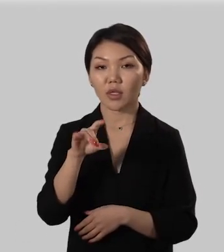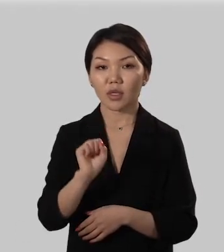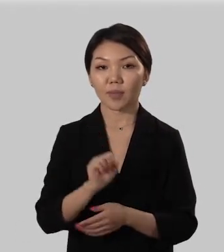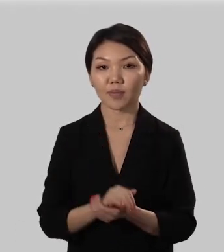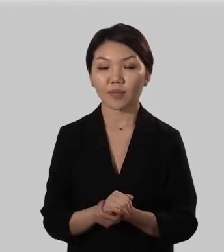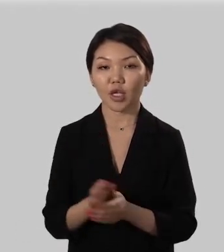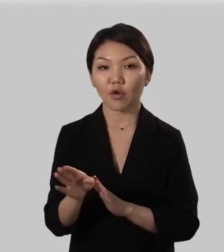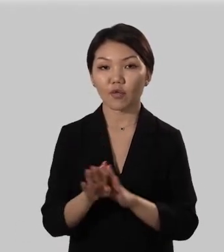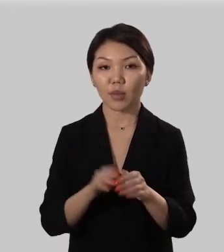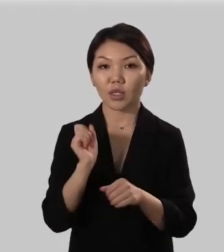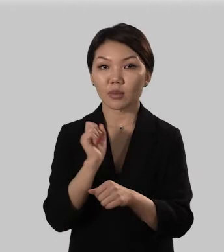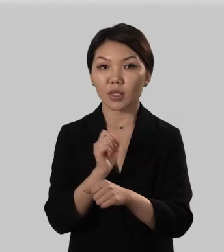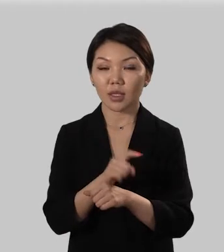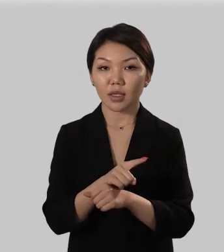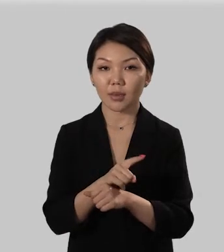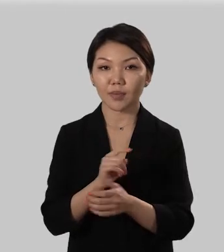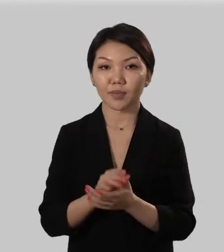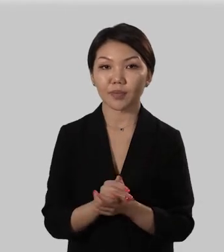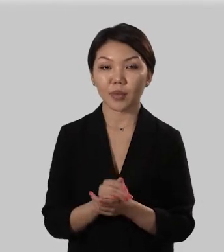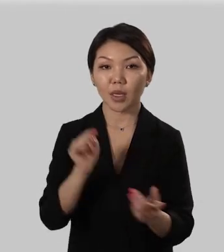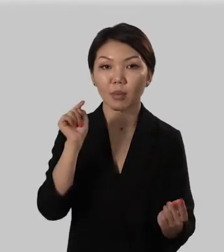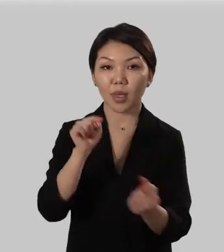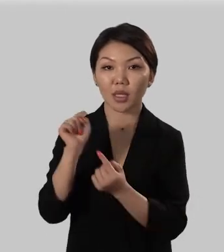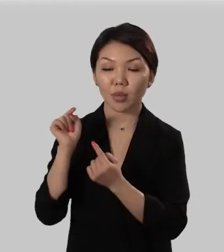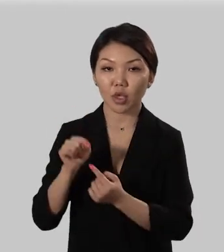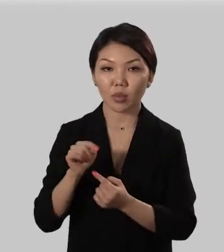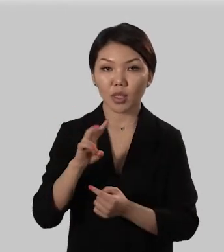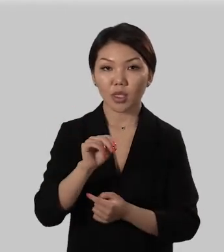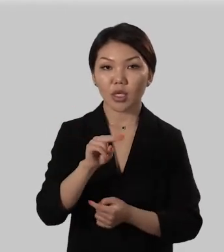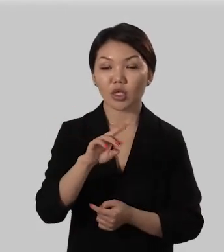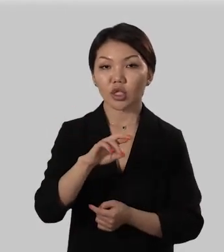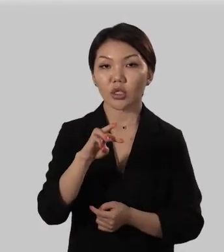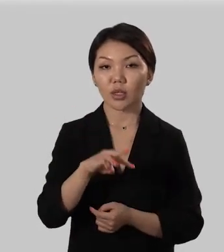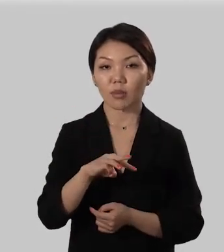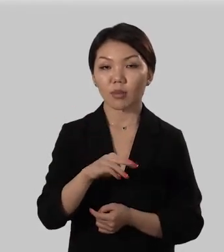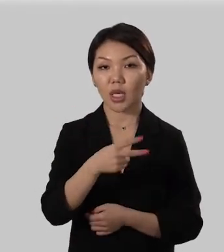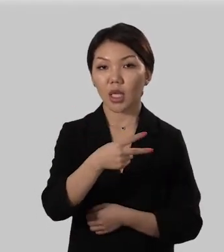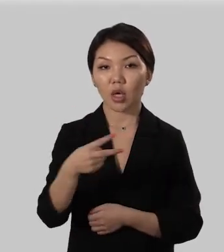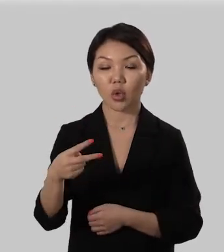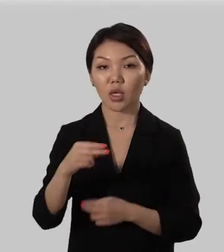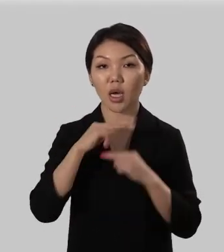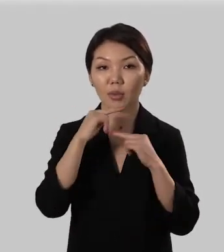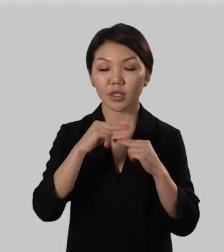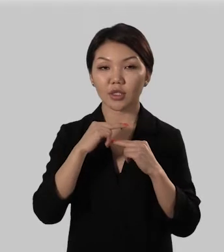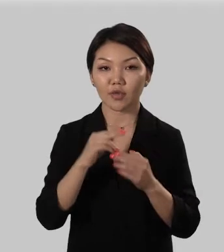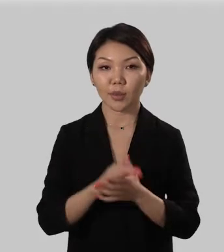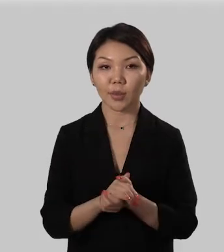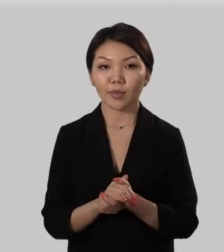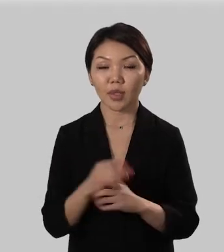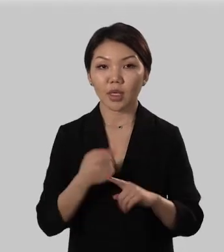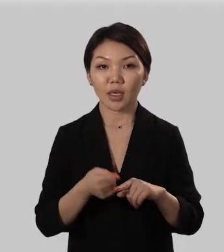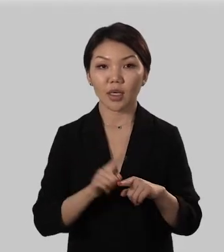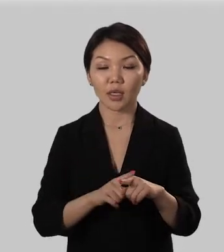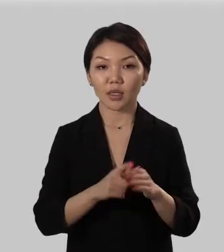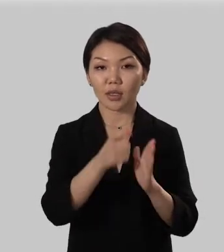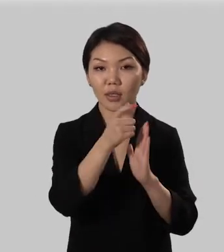выполним задание подберем к наречием глаголы обратите внимание данные